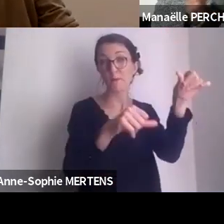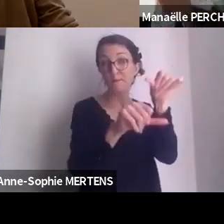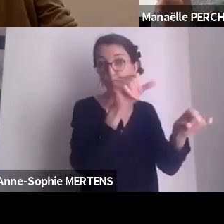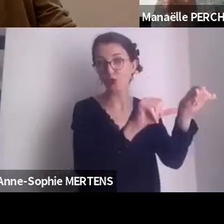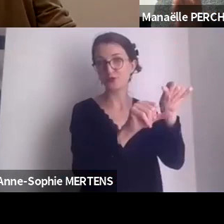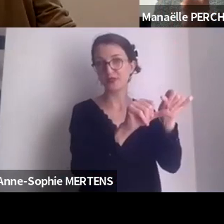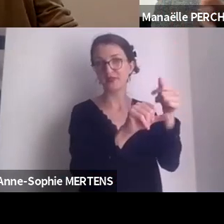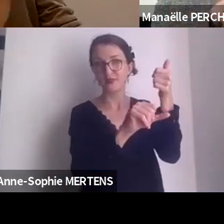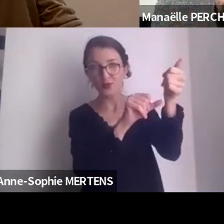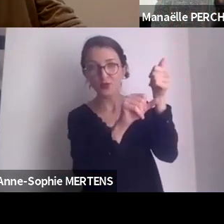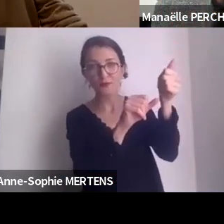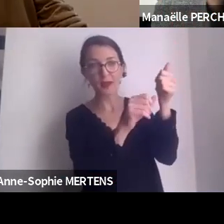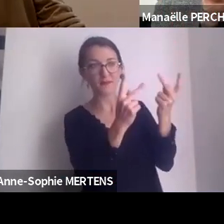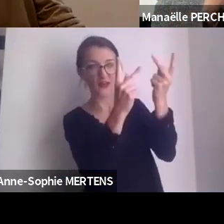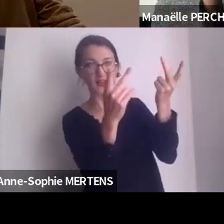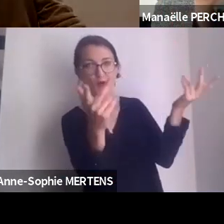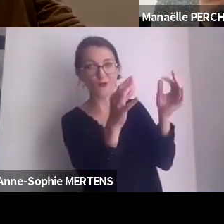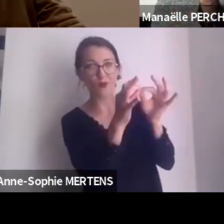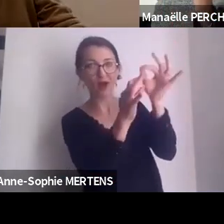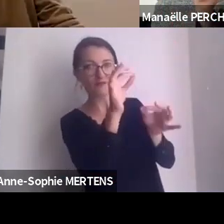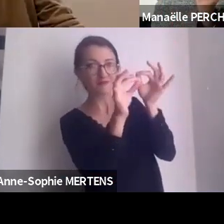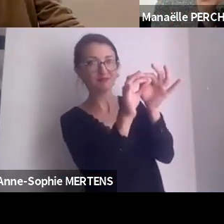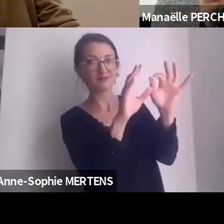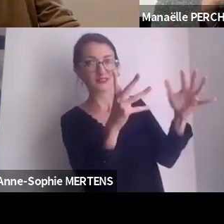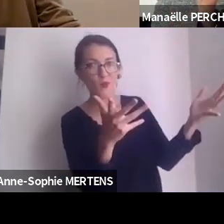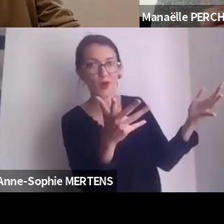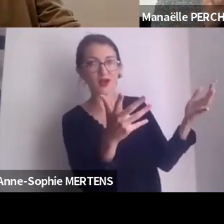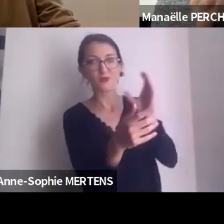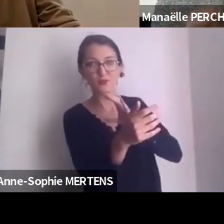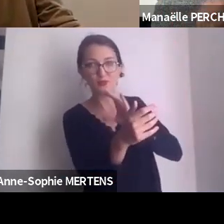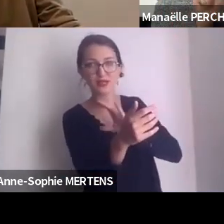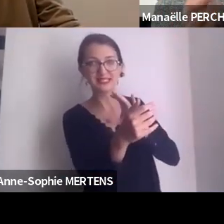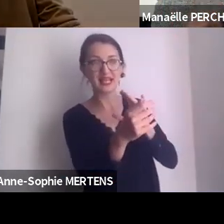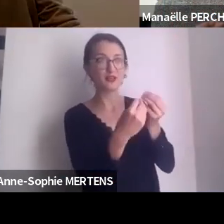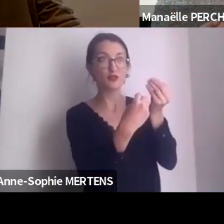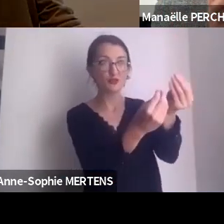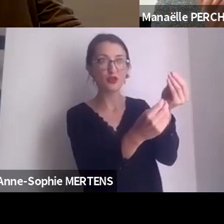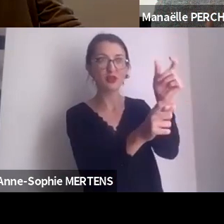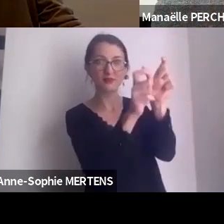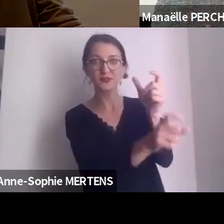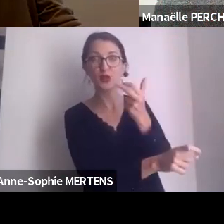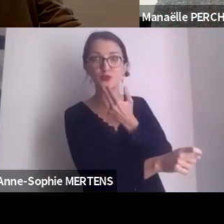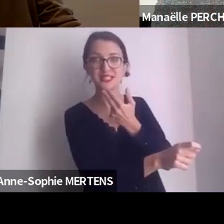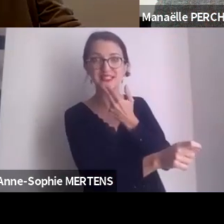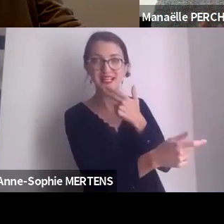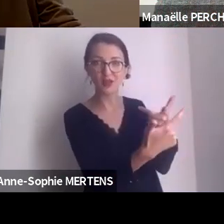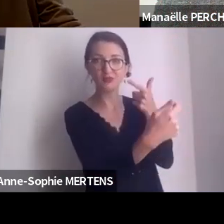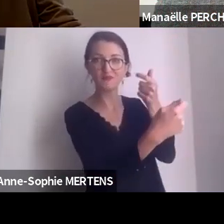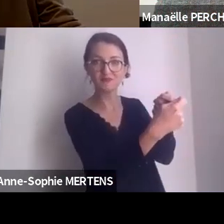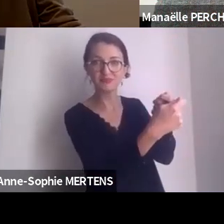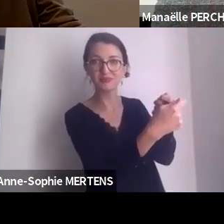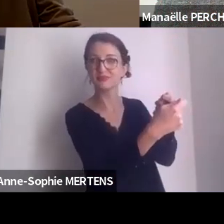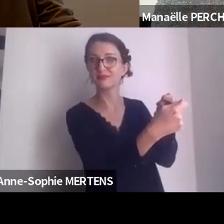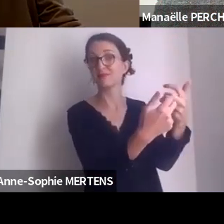sur la valeur qu'il va apporter pour designer une expérience utilisateur qui fit vraiment avec les besoins